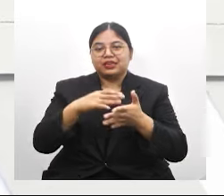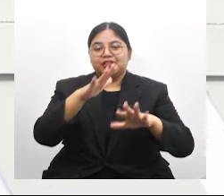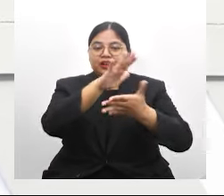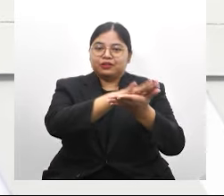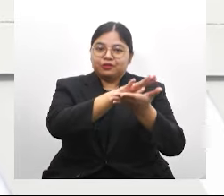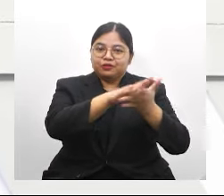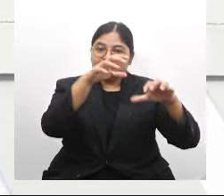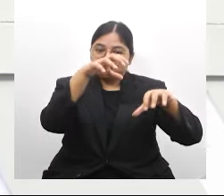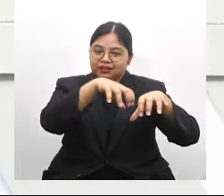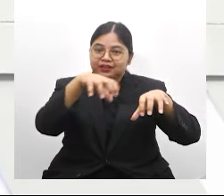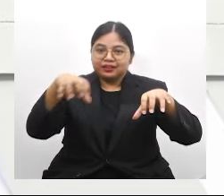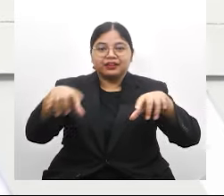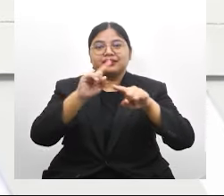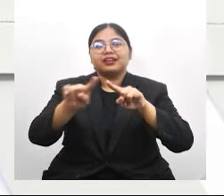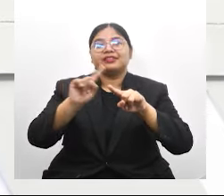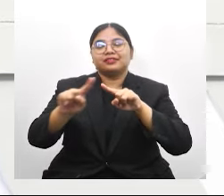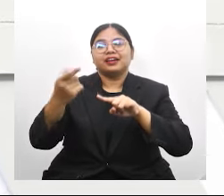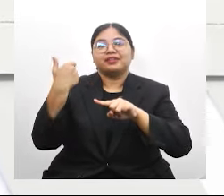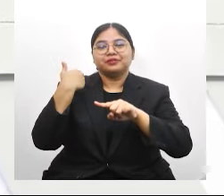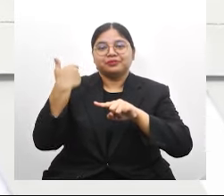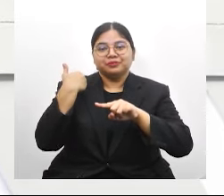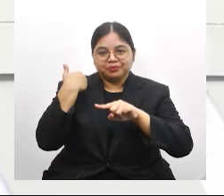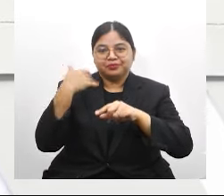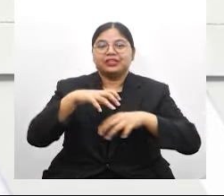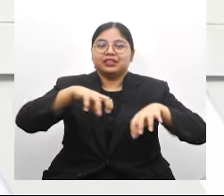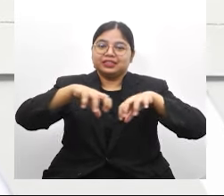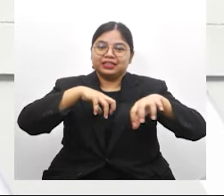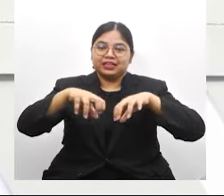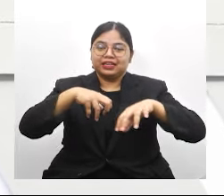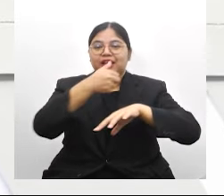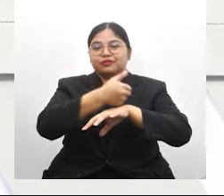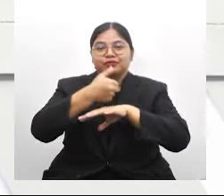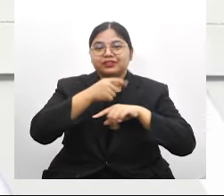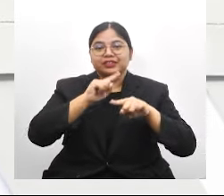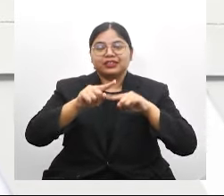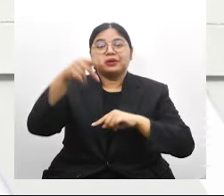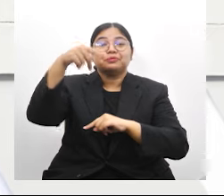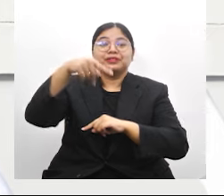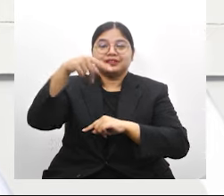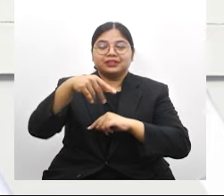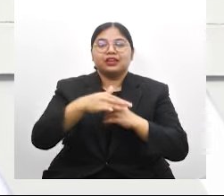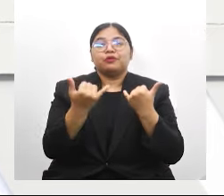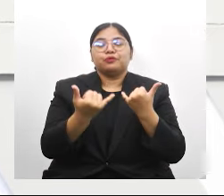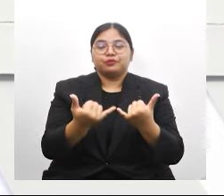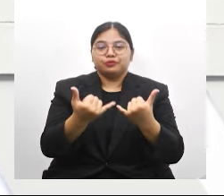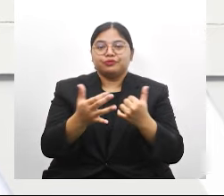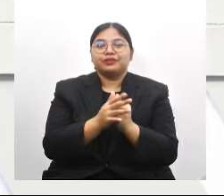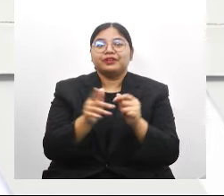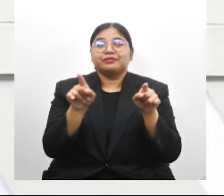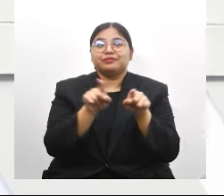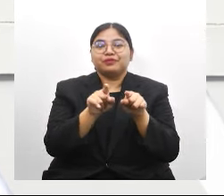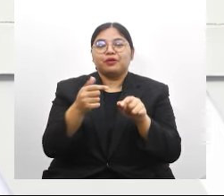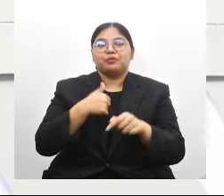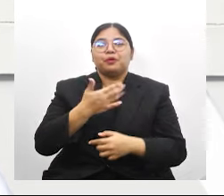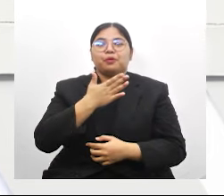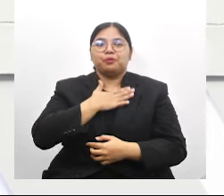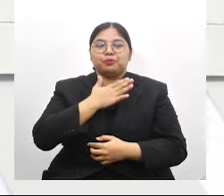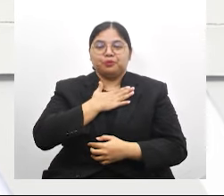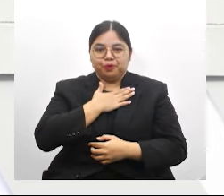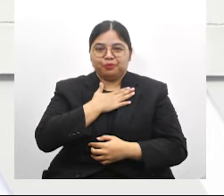เขตพื้นที่การศึกษาและทางสำนักบริหารงานการศึกษาพิเศษครับและในวันนี้เช่นเคยครับทุกท่านจะได้พบกับผมทรัตน์